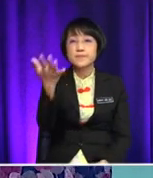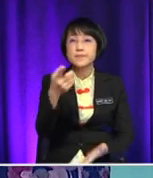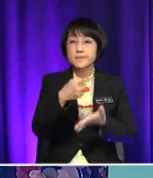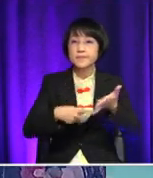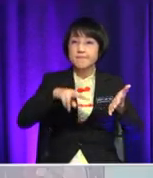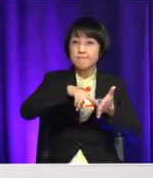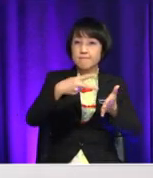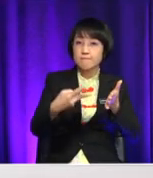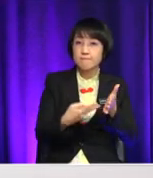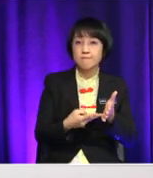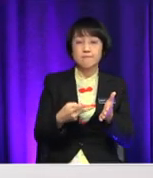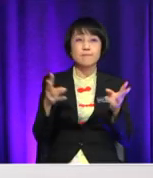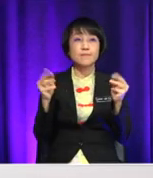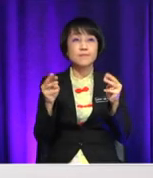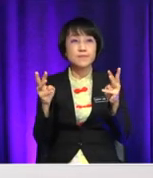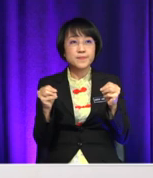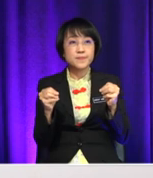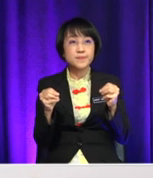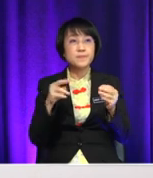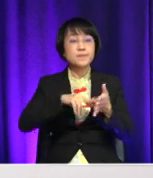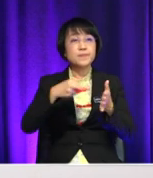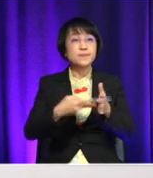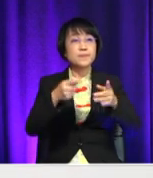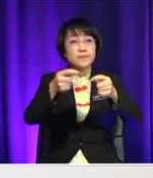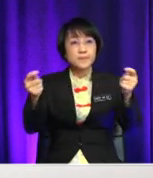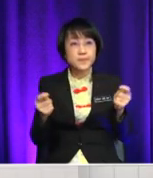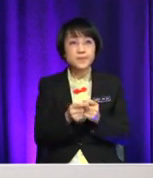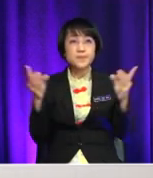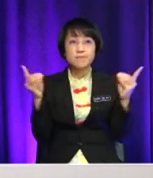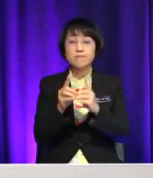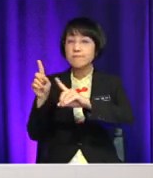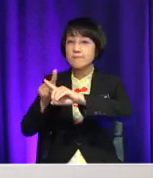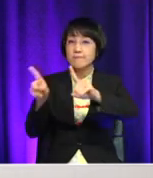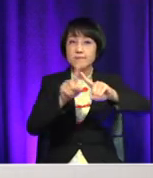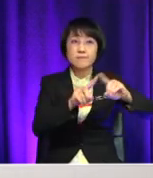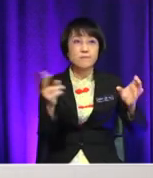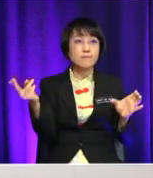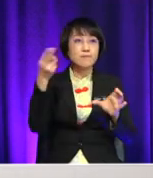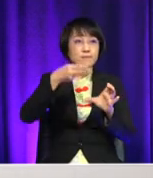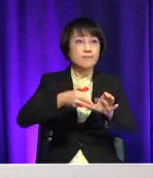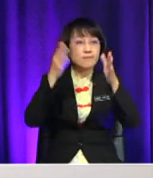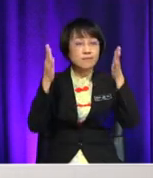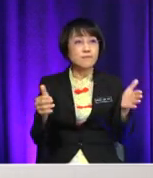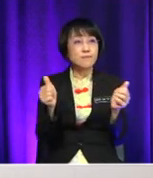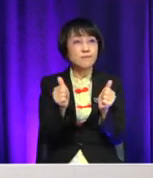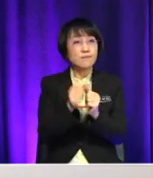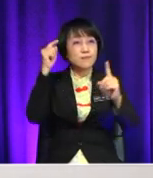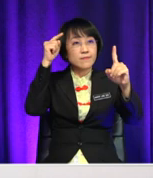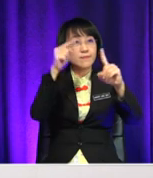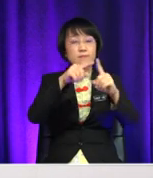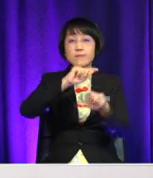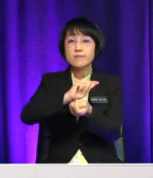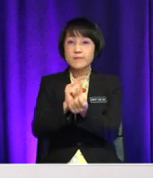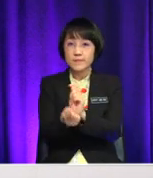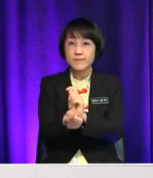tempat pertemuan berbagai peserta ataupun ahli dengan tujuan untuk bertukar-tuka